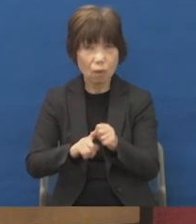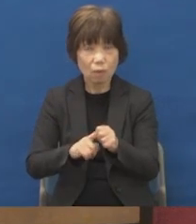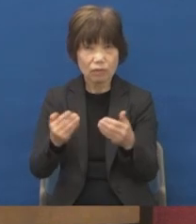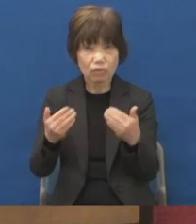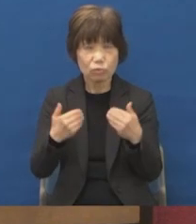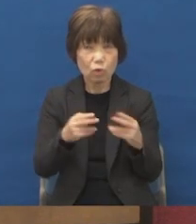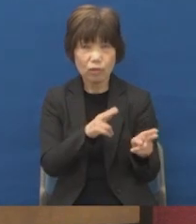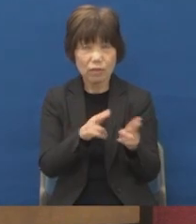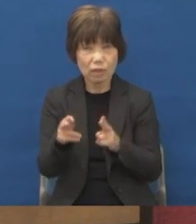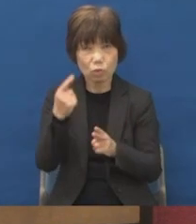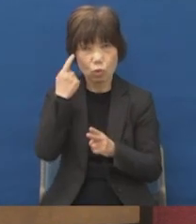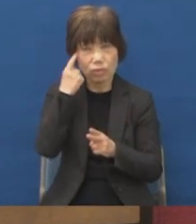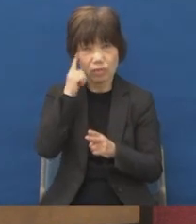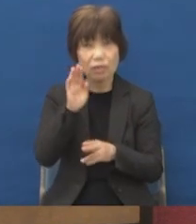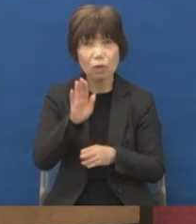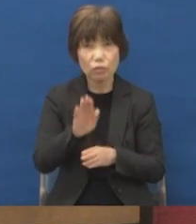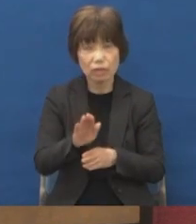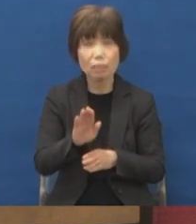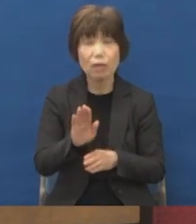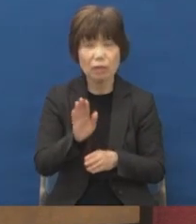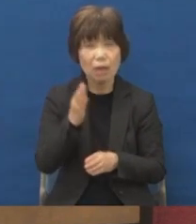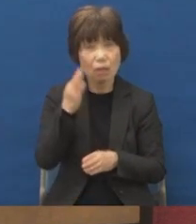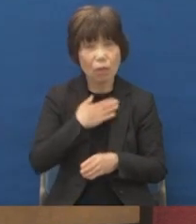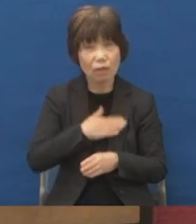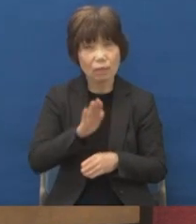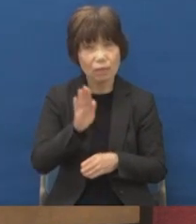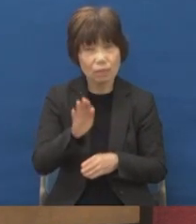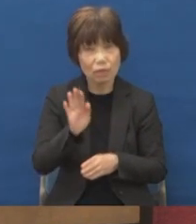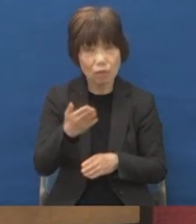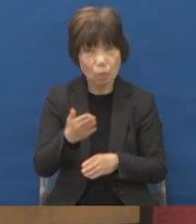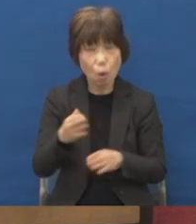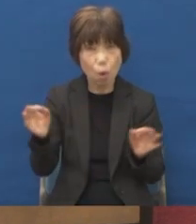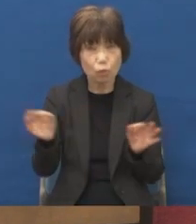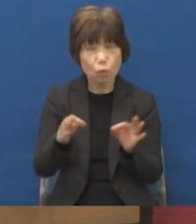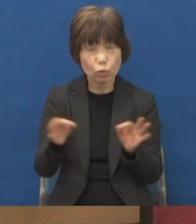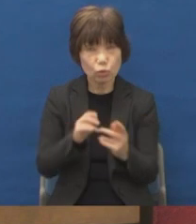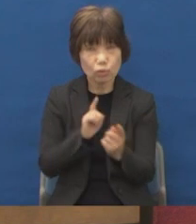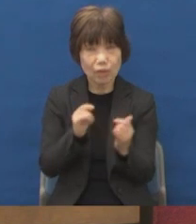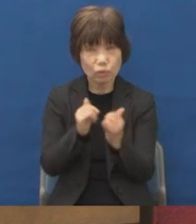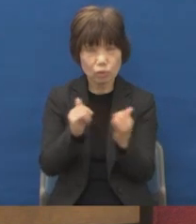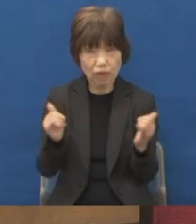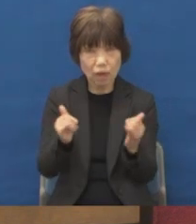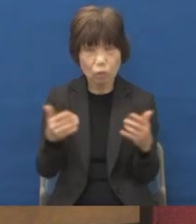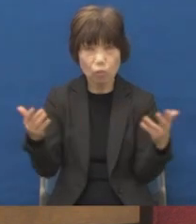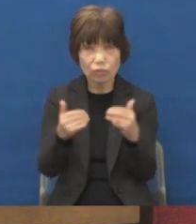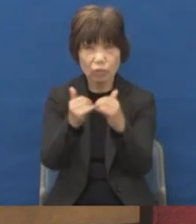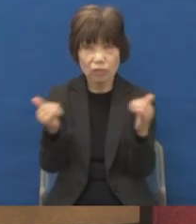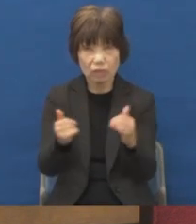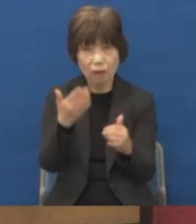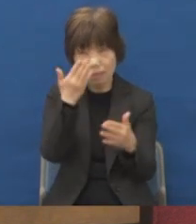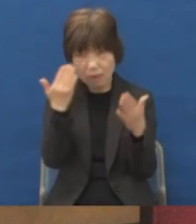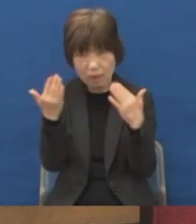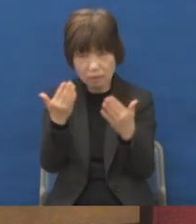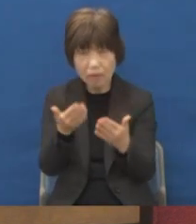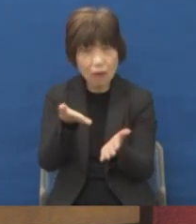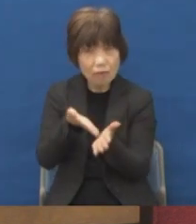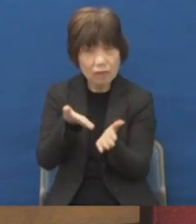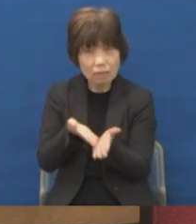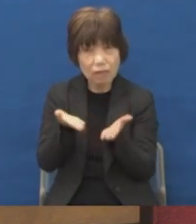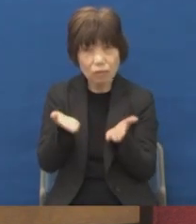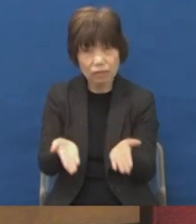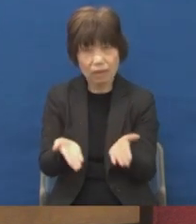と認識をしておりますが、今後、徴収の対象となる事業者に対しては、丁寧な周知、説明を行い、